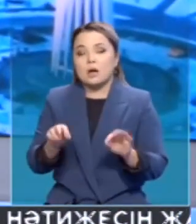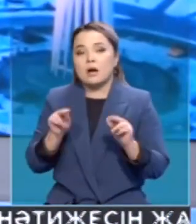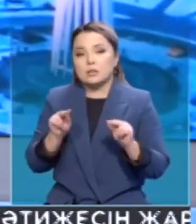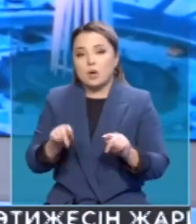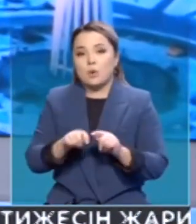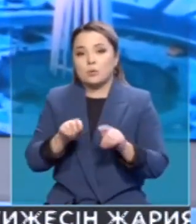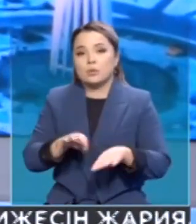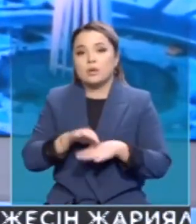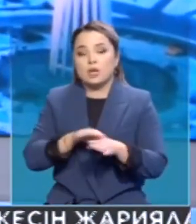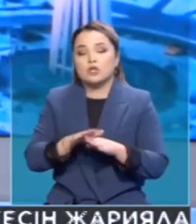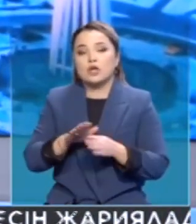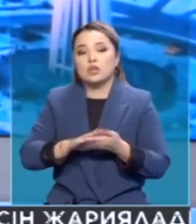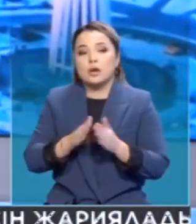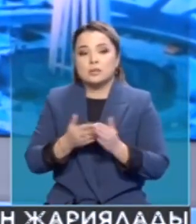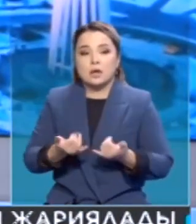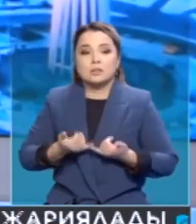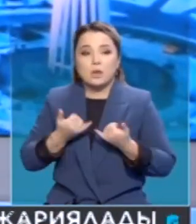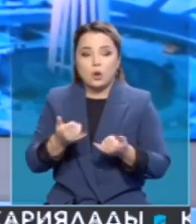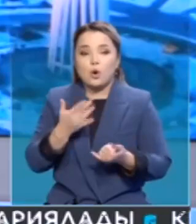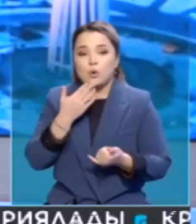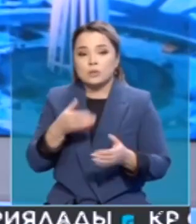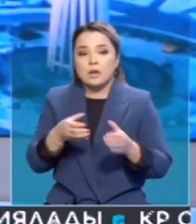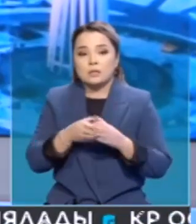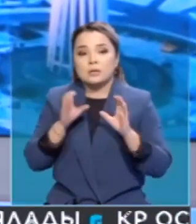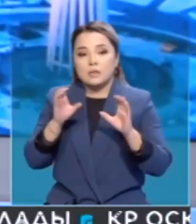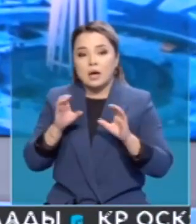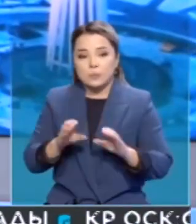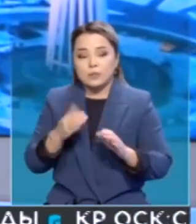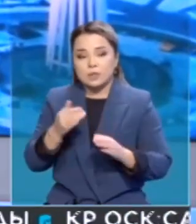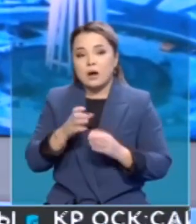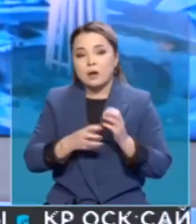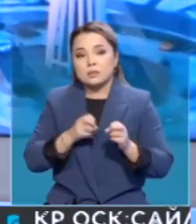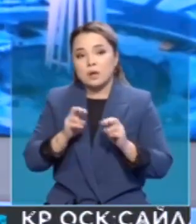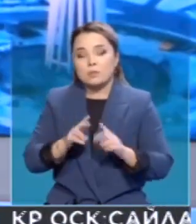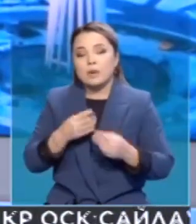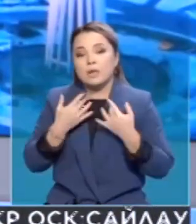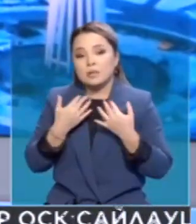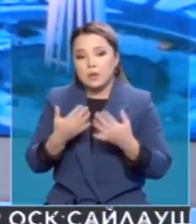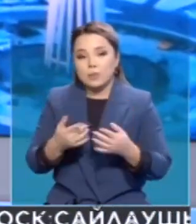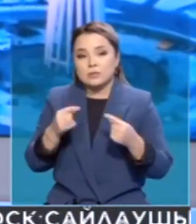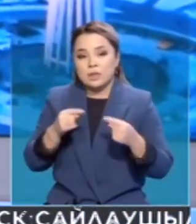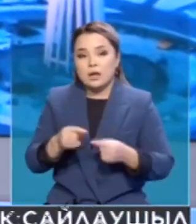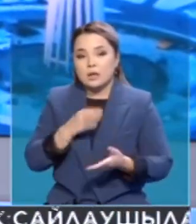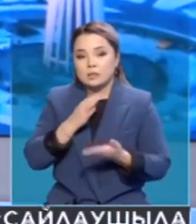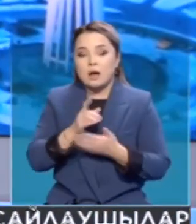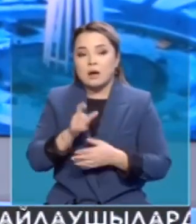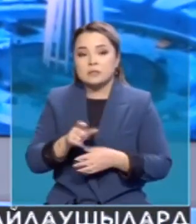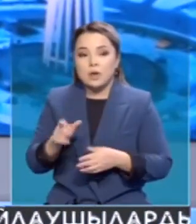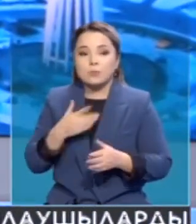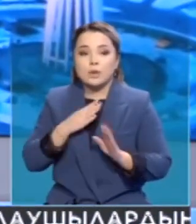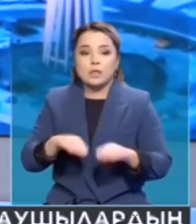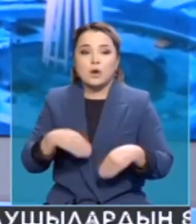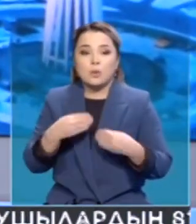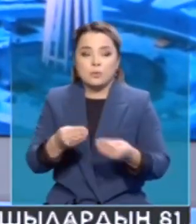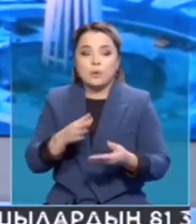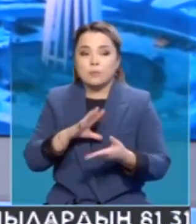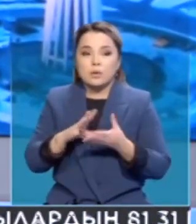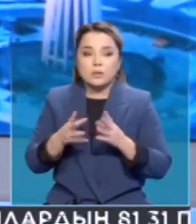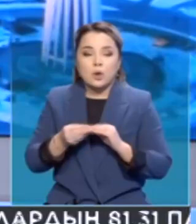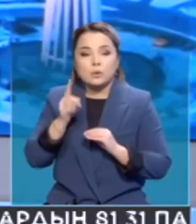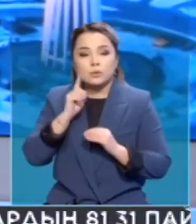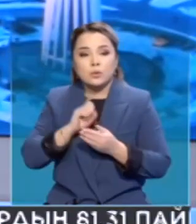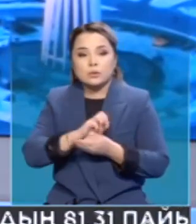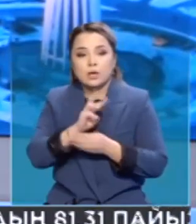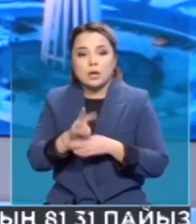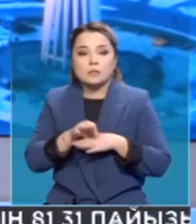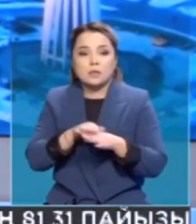әділ өтуіне жағдай жасалған. Ол ұлттық заңнамаға және халықаралық талаптарға сай өтті. Азаматтардың дауыс беруіне барынша қолайлы